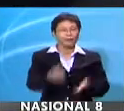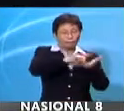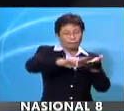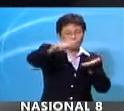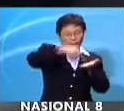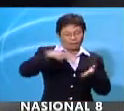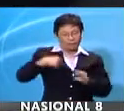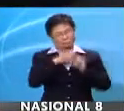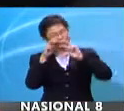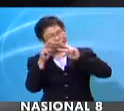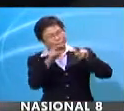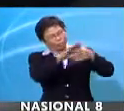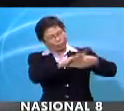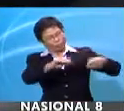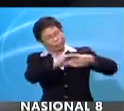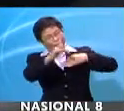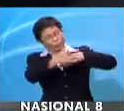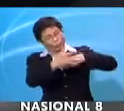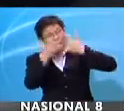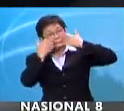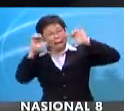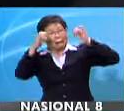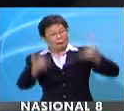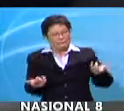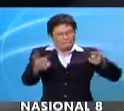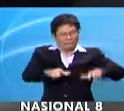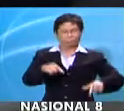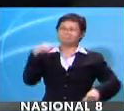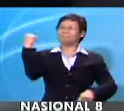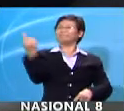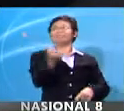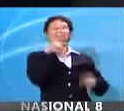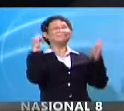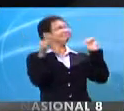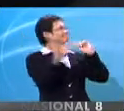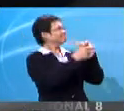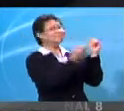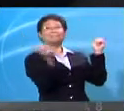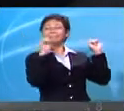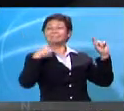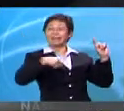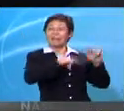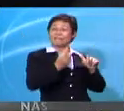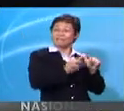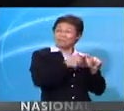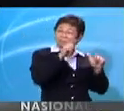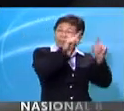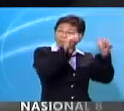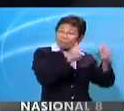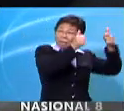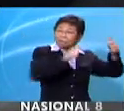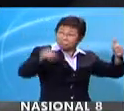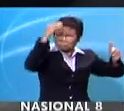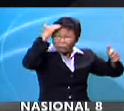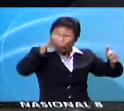Minggu ini kita saksikan rangkuman berita teknologi terkini yang berlaku di sekeliling kita. Pertama sekali, tahukah anda kini